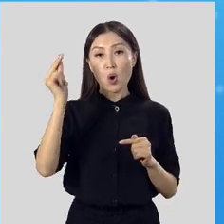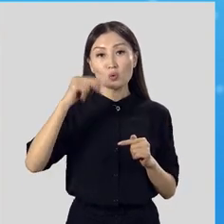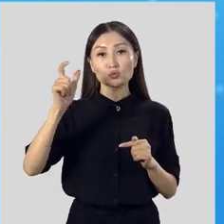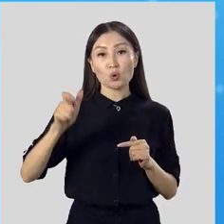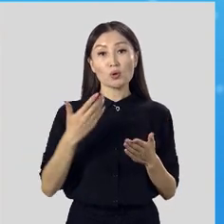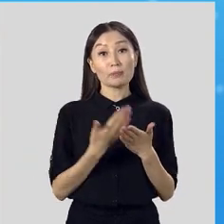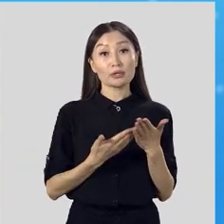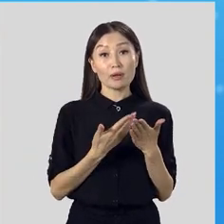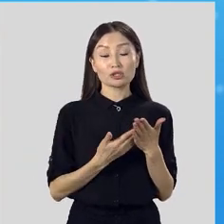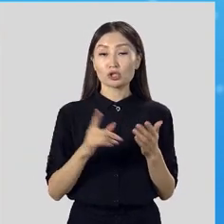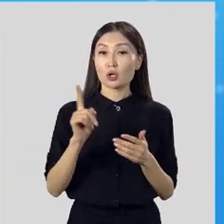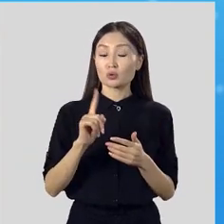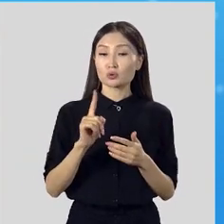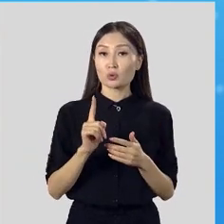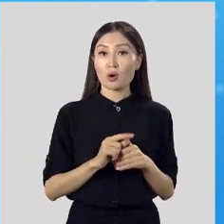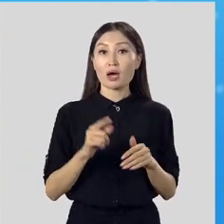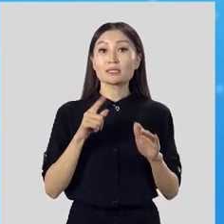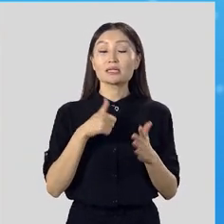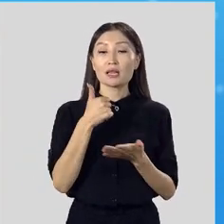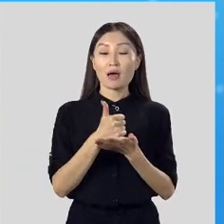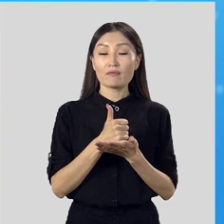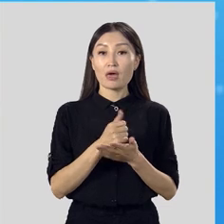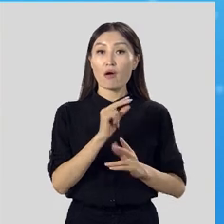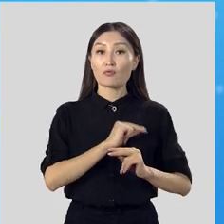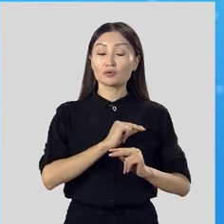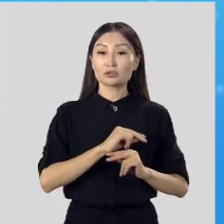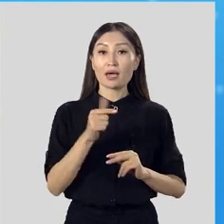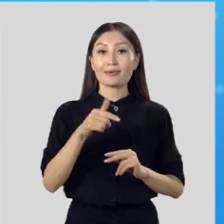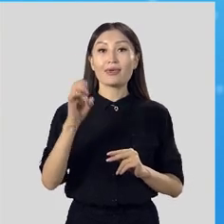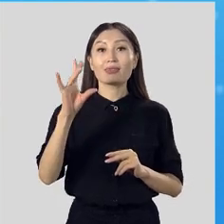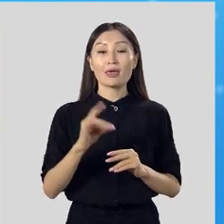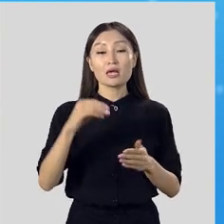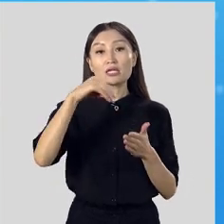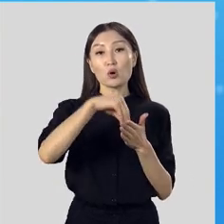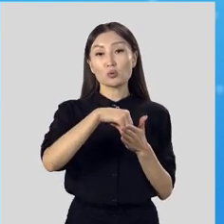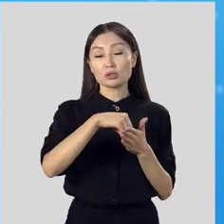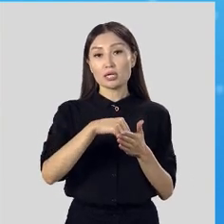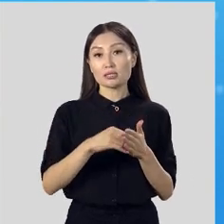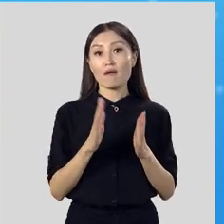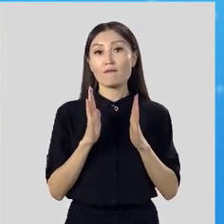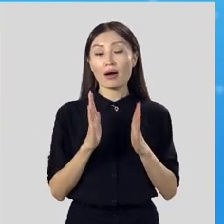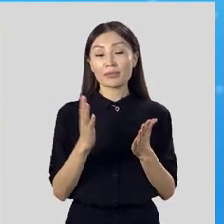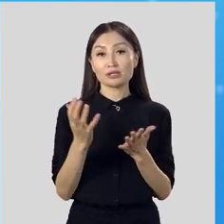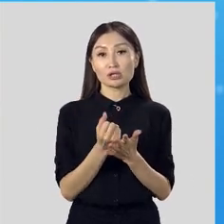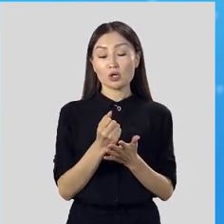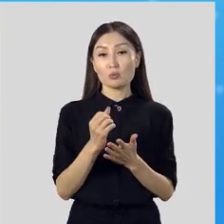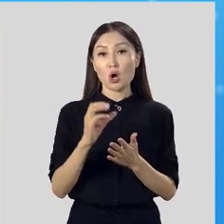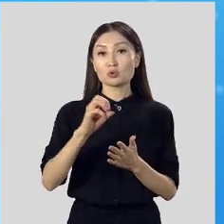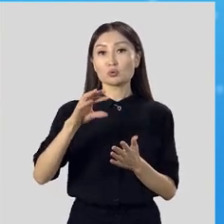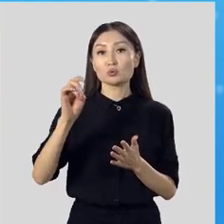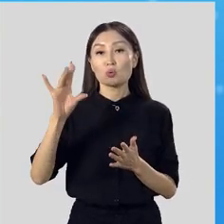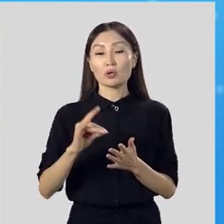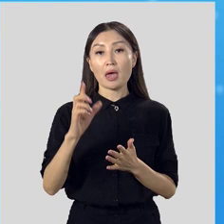ученые предположили, что основная функция генов заключается в определении структуры